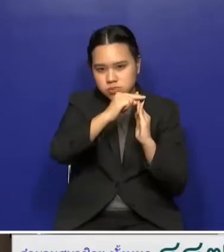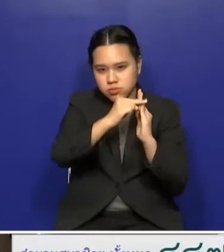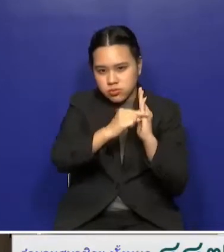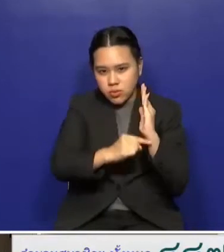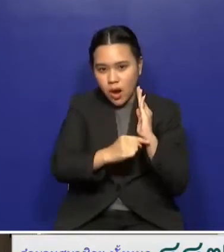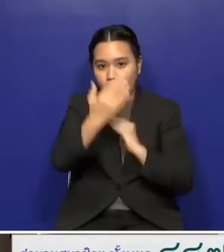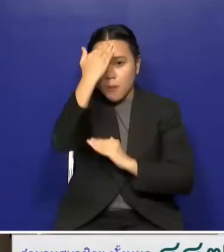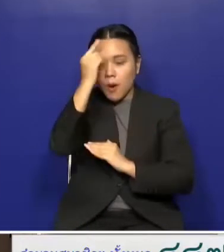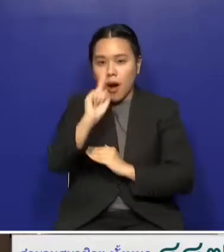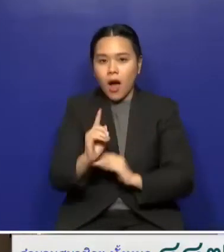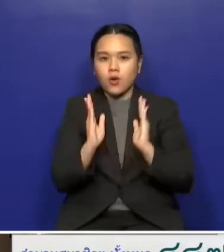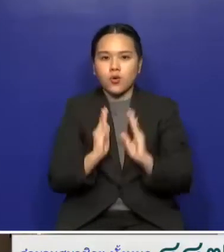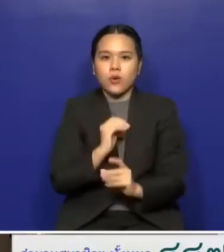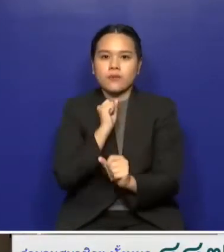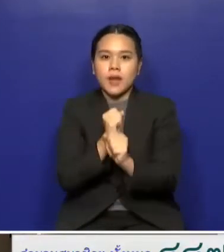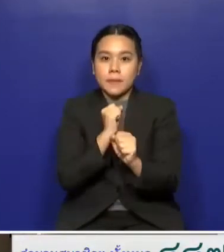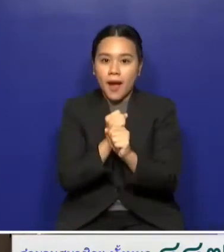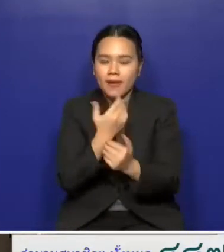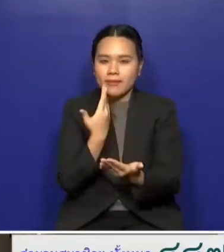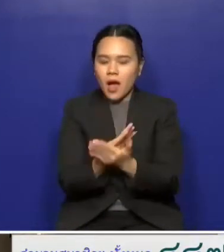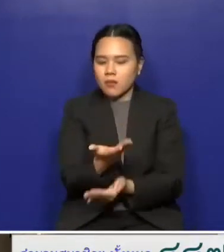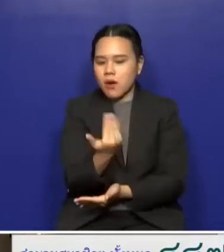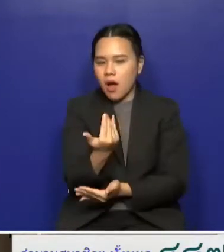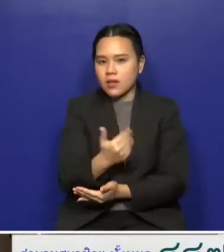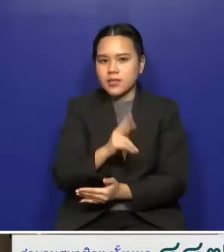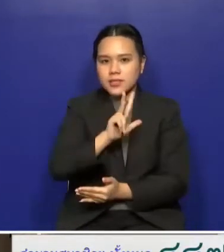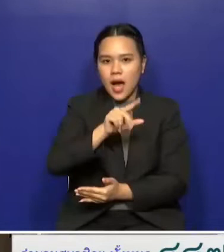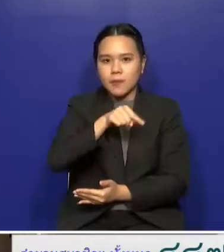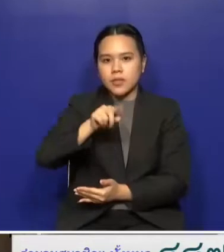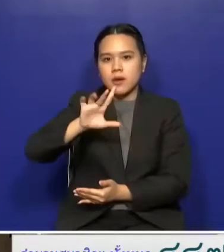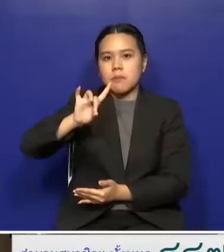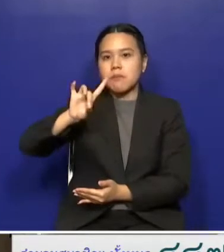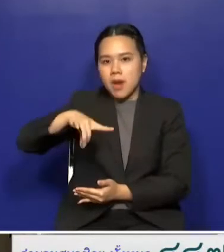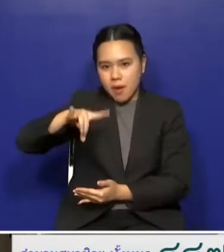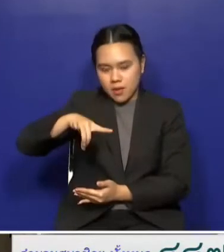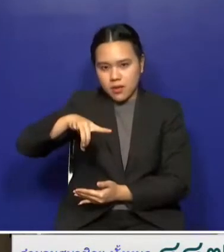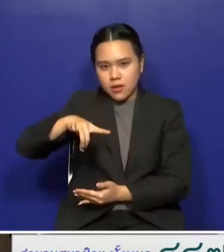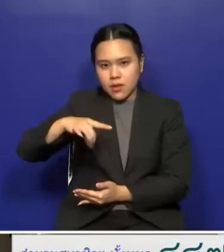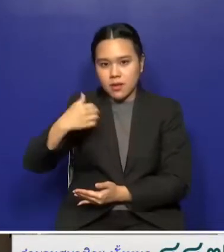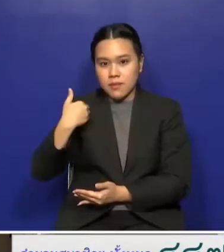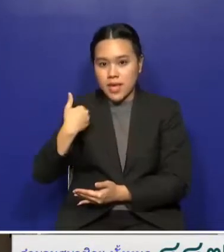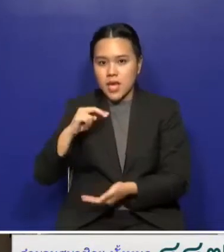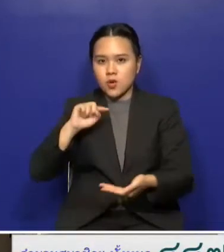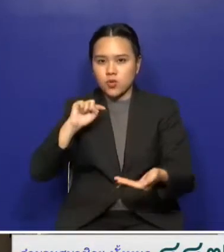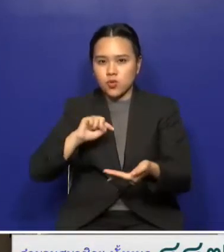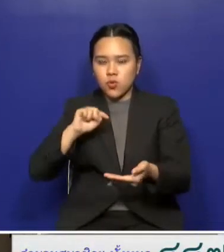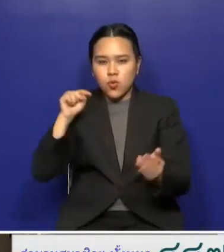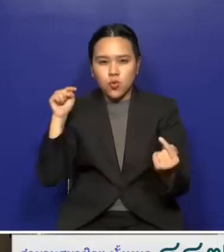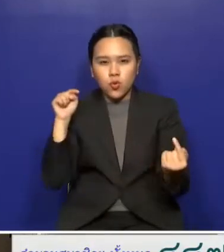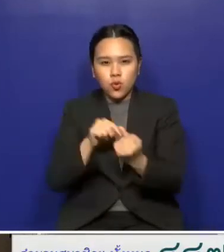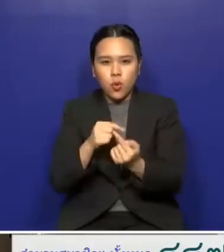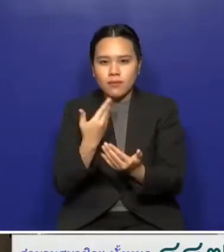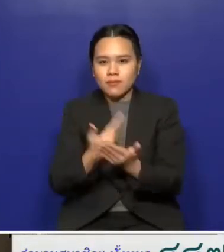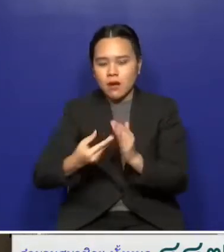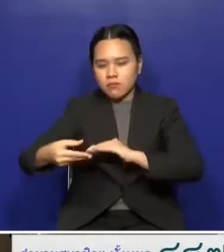เงินคนละ 3-8,000 บาทขบวนการหาประโยชน์ของเจ้าหน้า